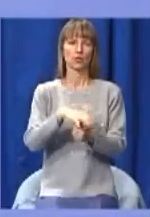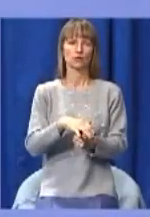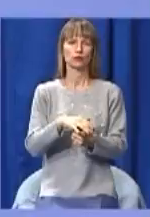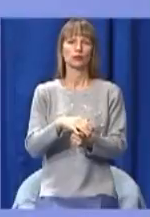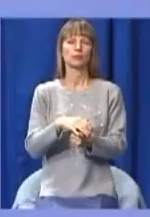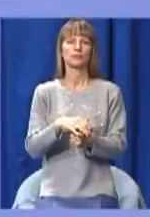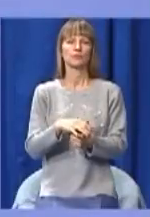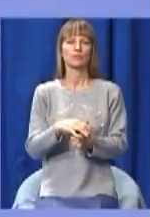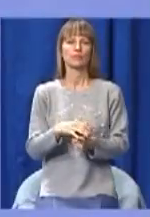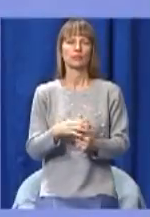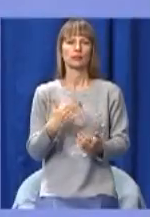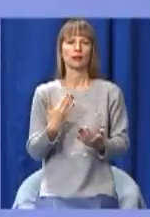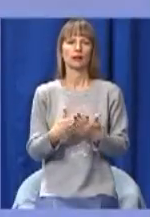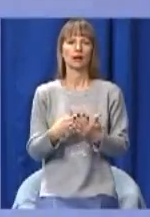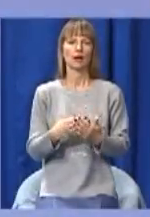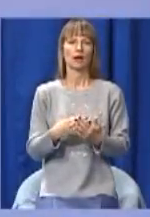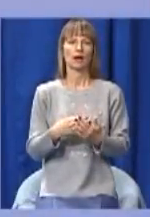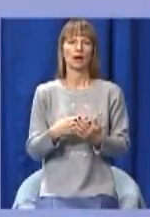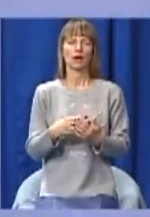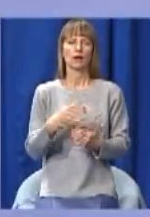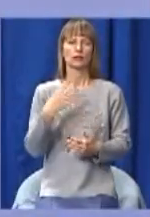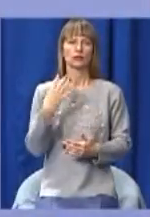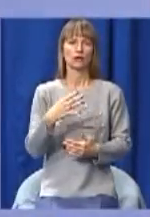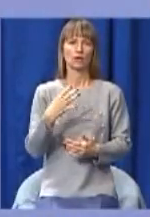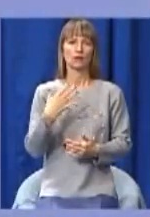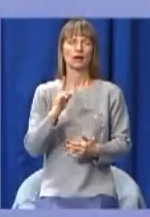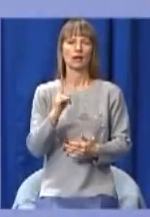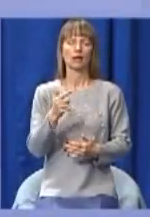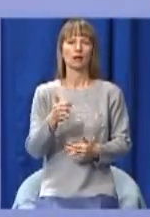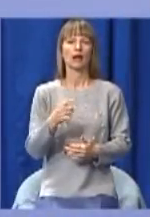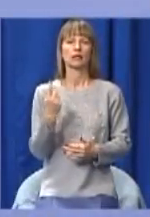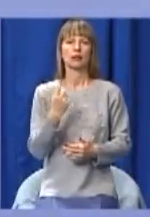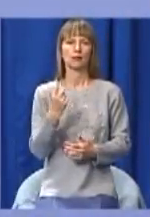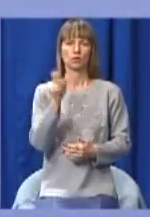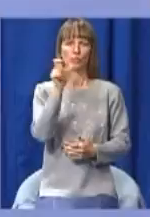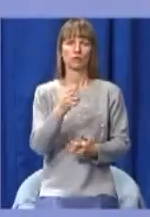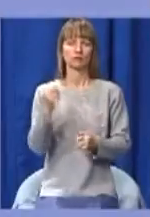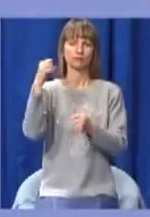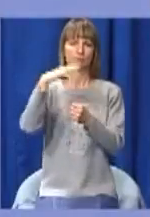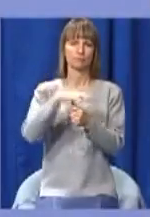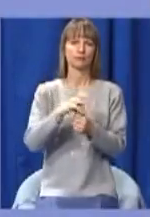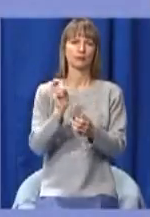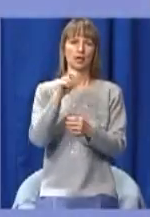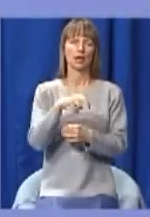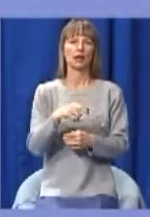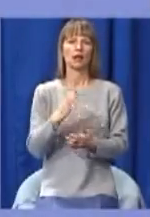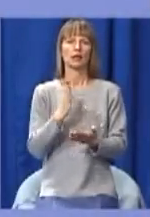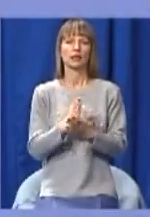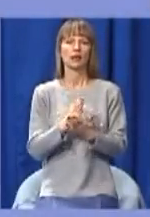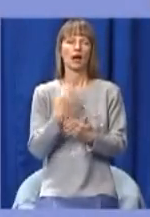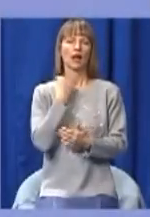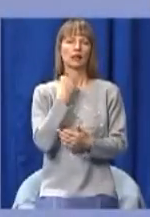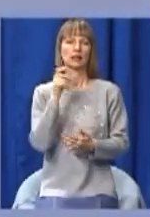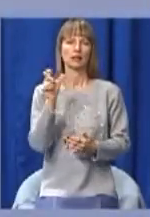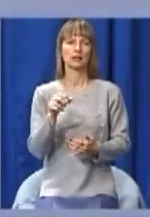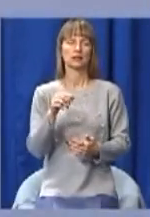межах від 40 до 95 кілограмів. Найстарішою людиною, яка здійснила стрибок з парашутом, є 97-річний англієць